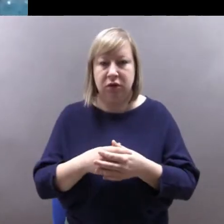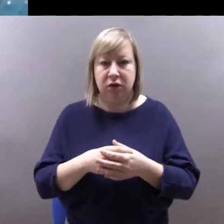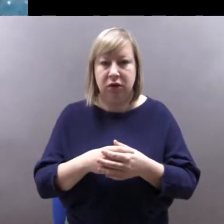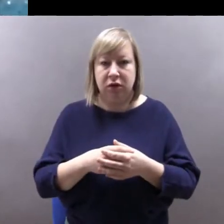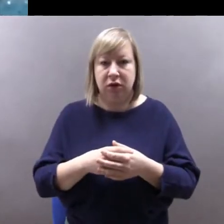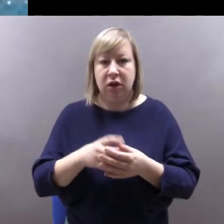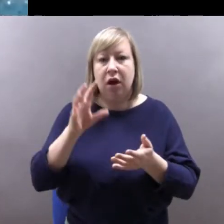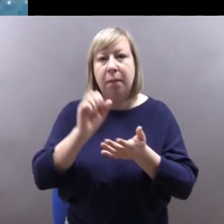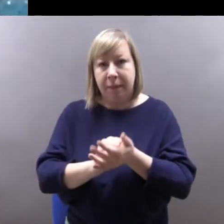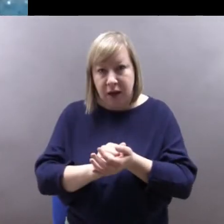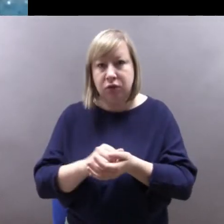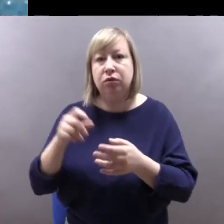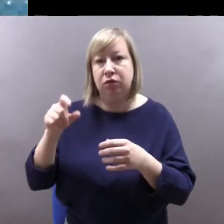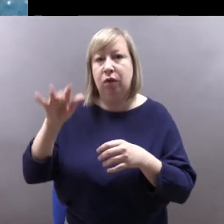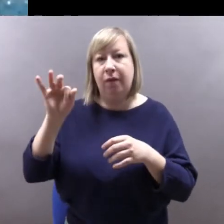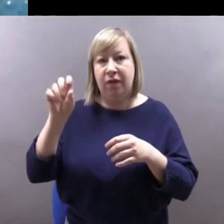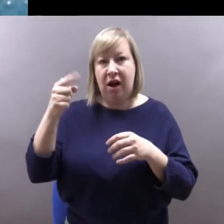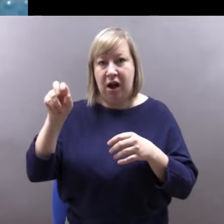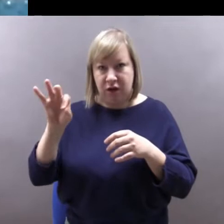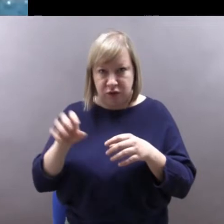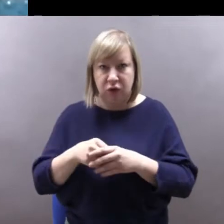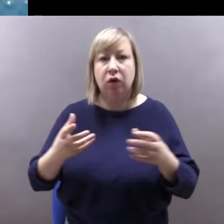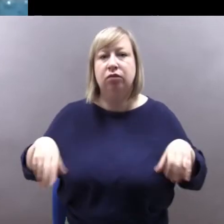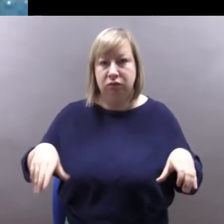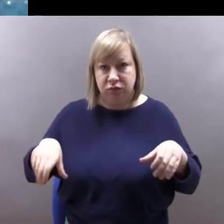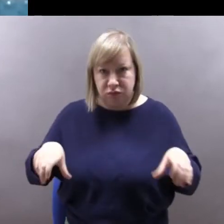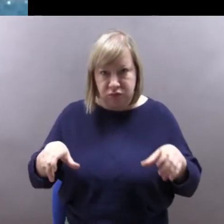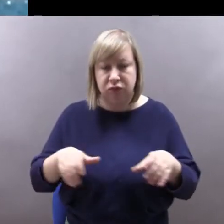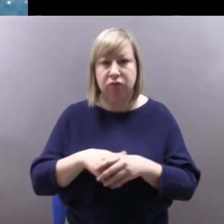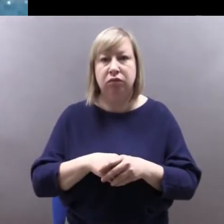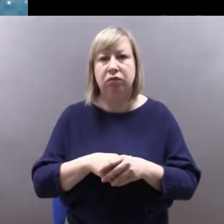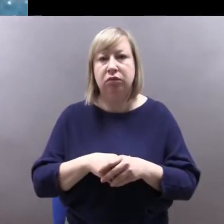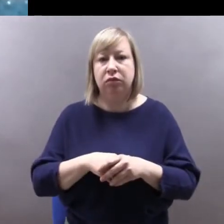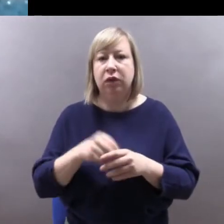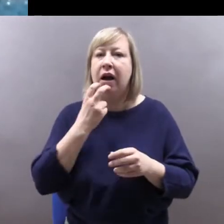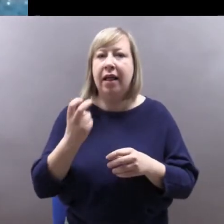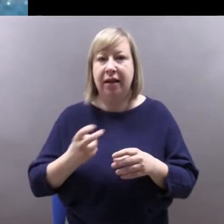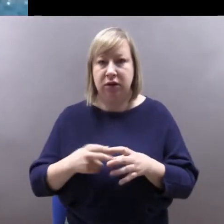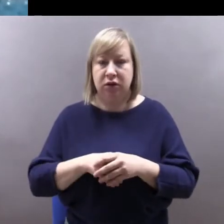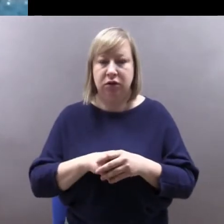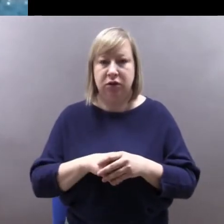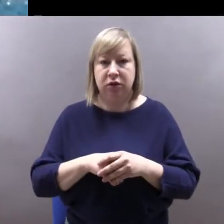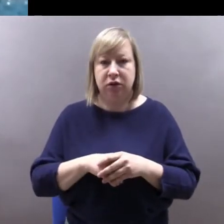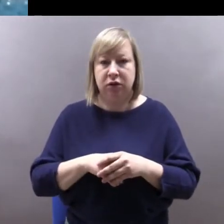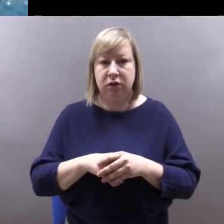Dzień i czym dobry. Się zajmujesz? Pracuję w spółdzielni socjalnej FADO, jeżdżę na wózku